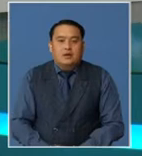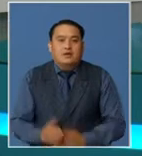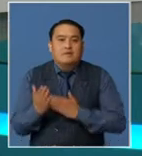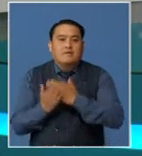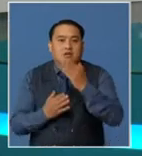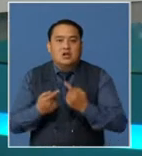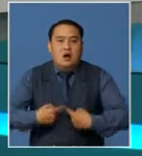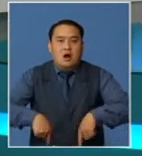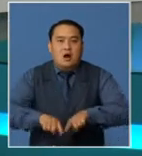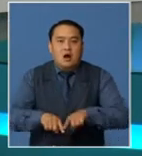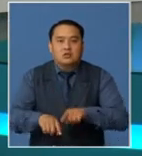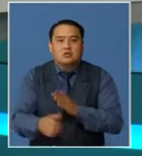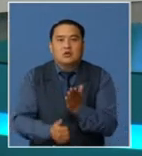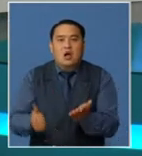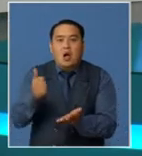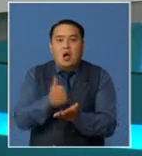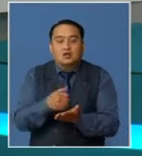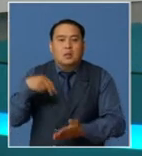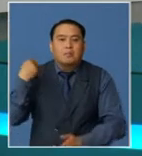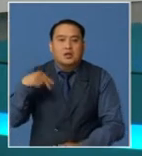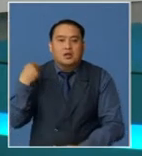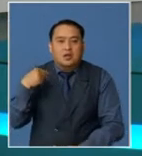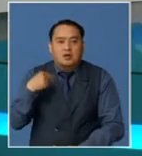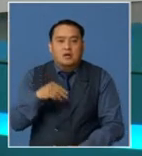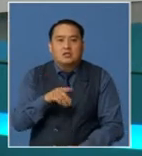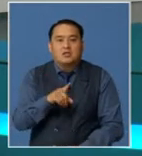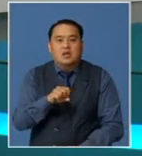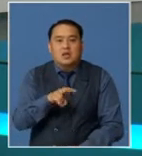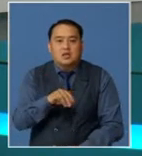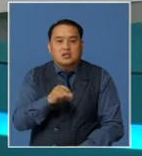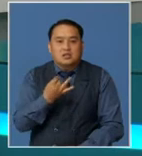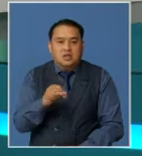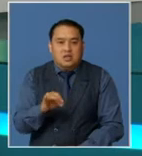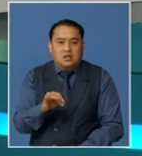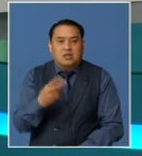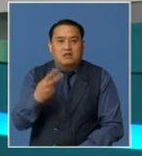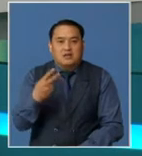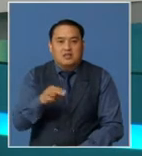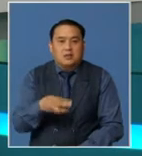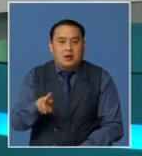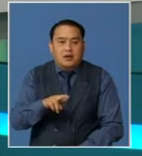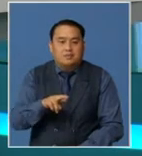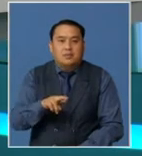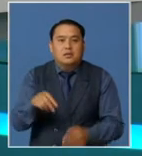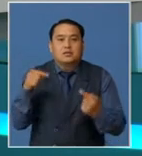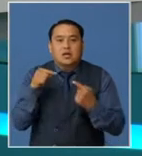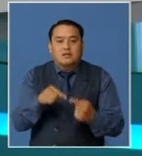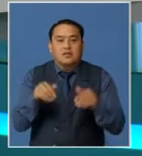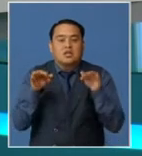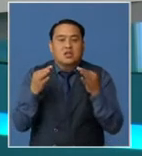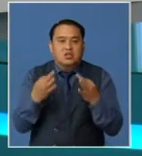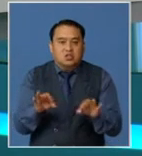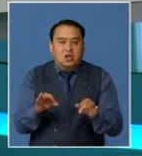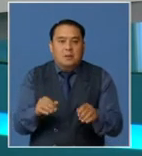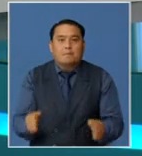Верховная Рада назначила инаугурацию избранного президента Украины Владимира Зеленского на 20 мая. Соответствующее решение